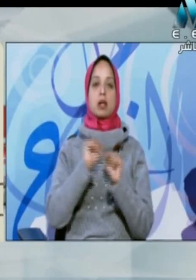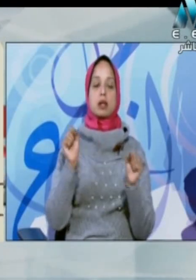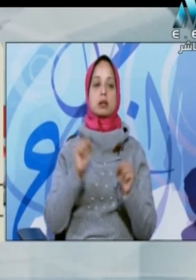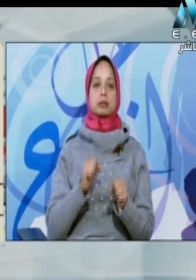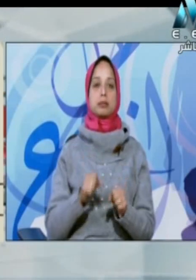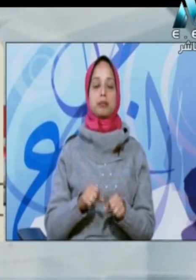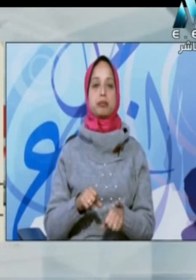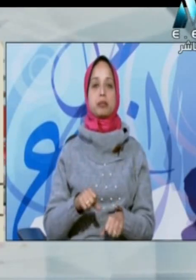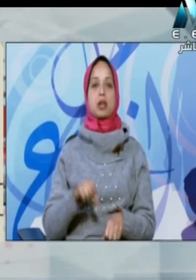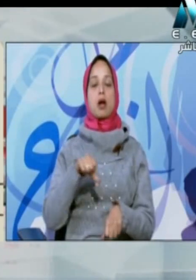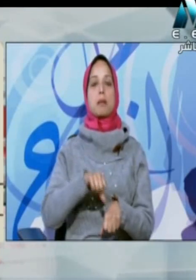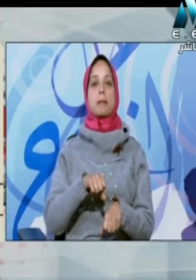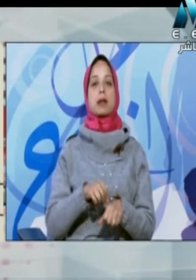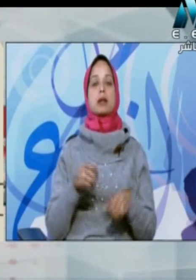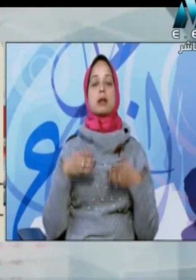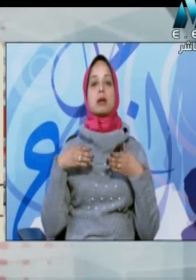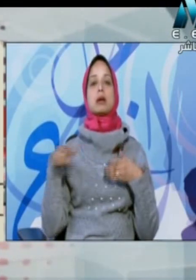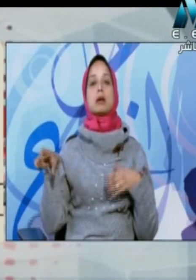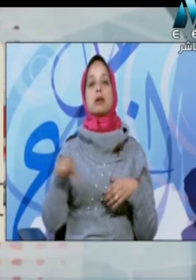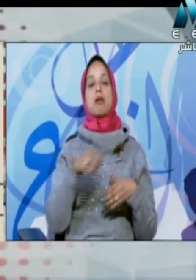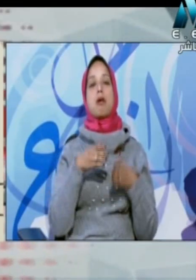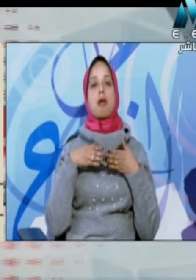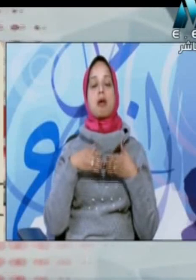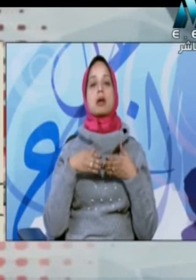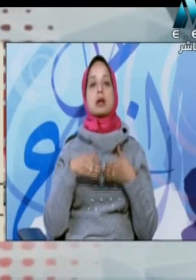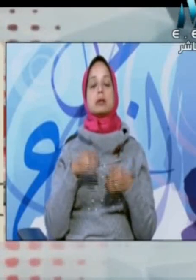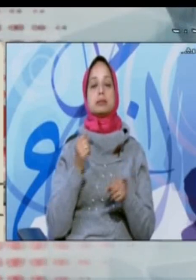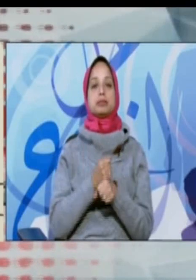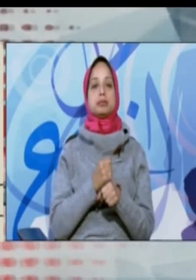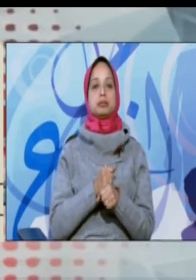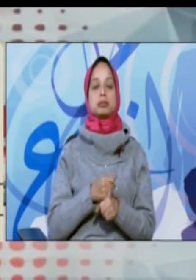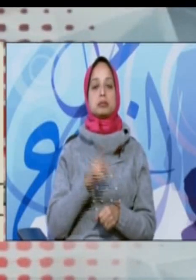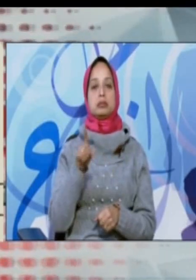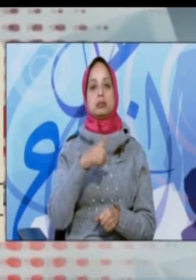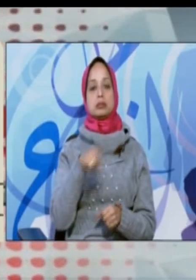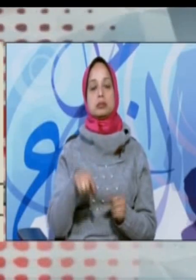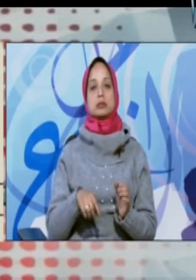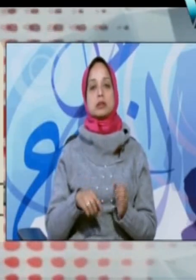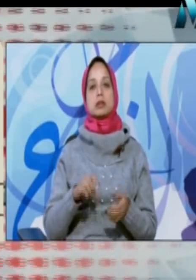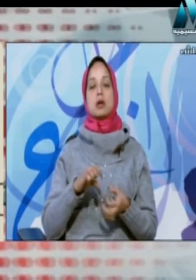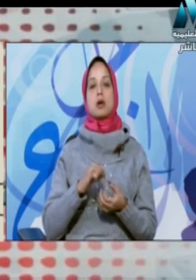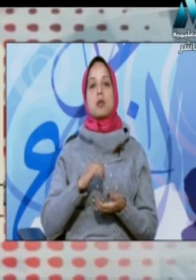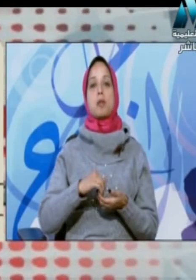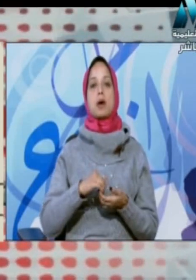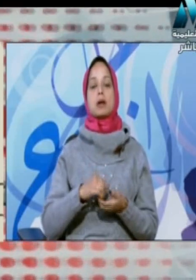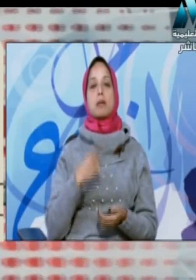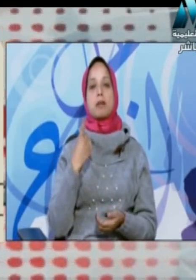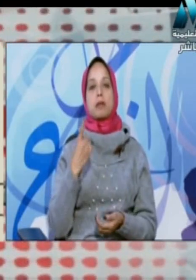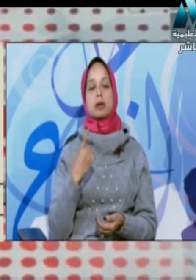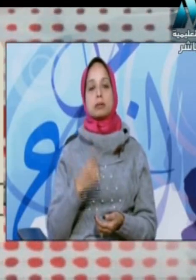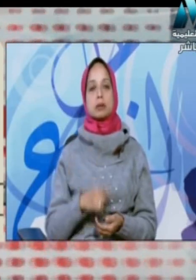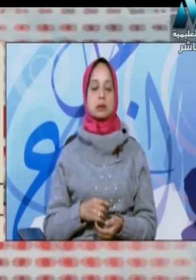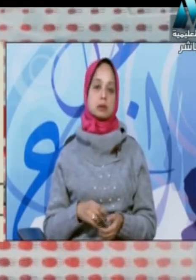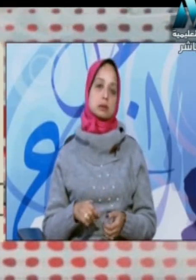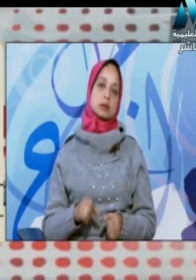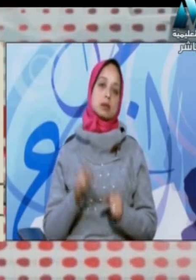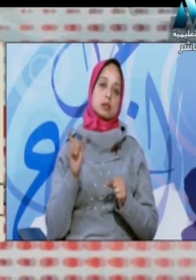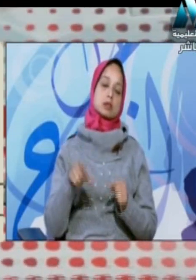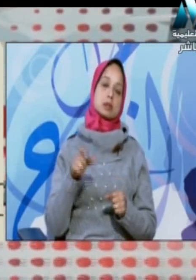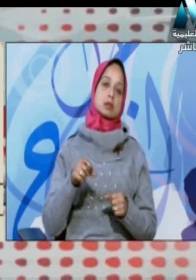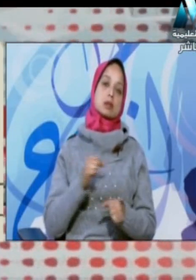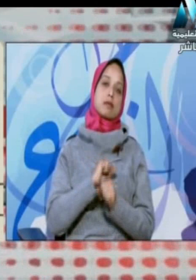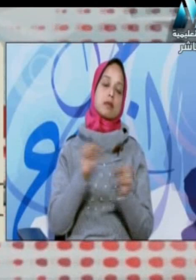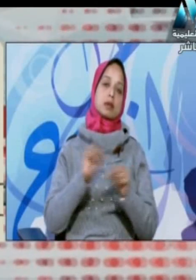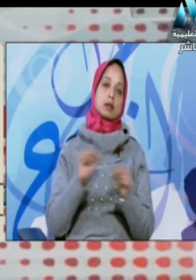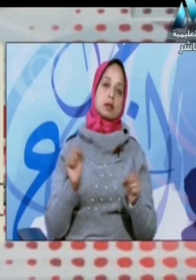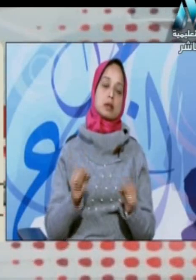منطقة القناة قال لك أطلق أو نتيجة لإلغاء المعاهدة من طرف واحد، قامت إيه حركة الفدائيين بناء على طلب